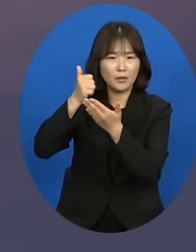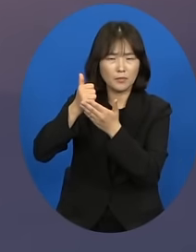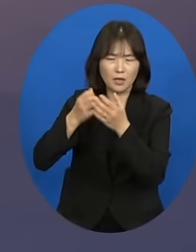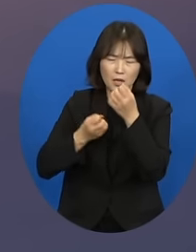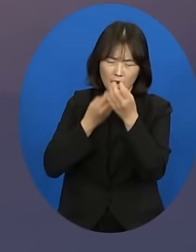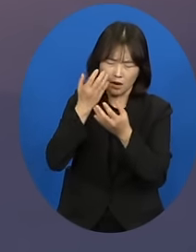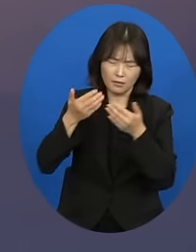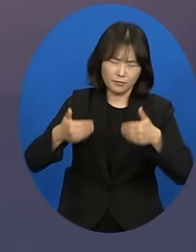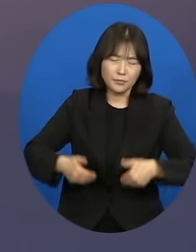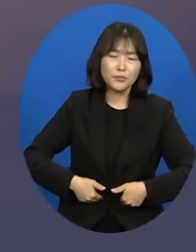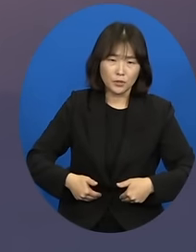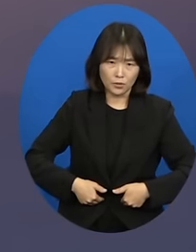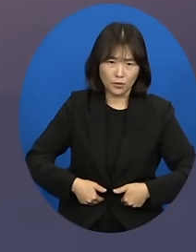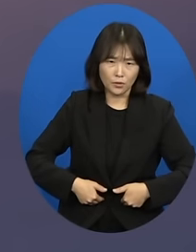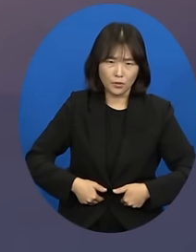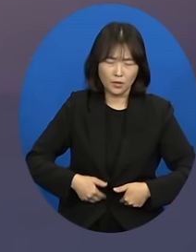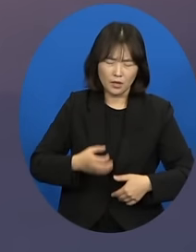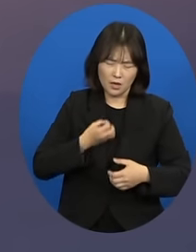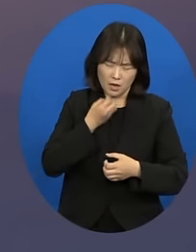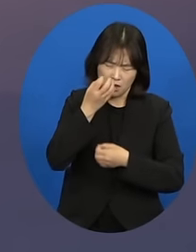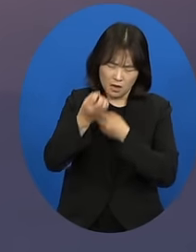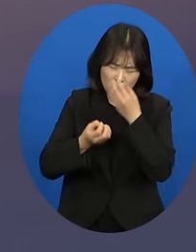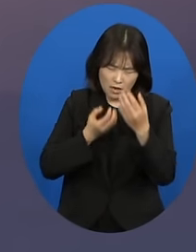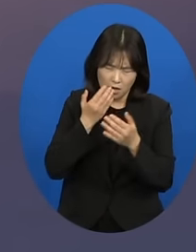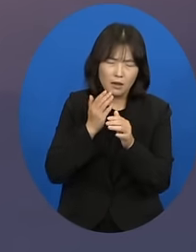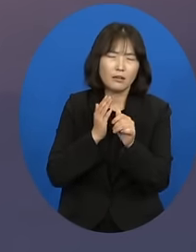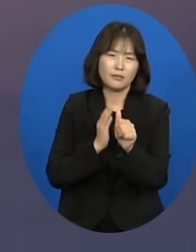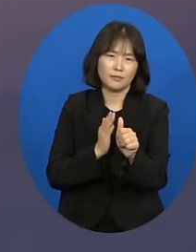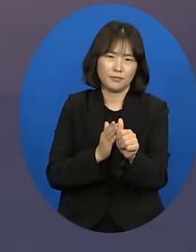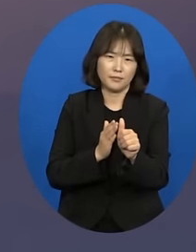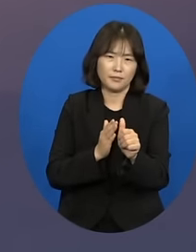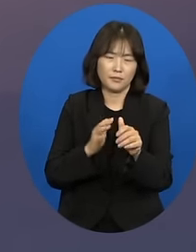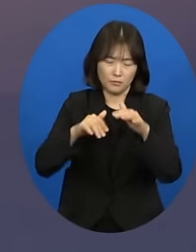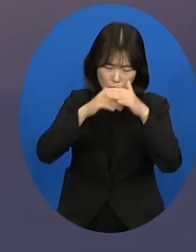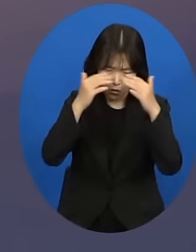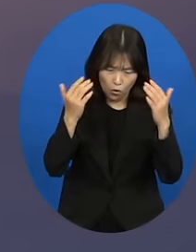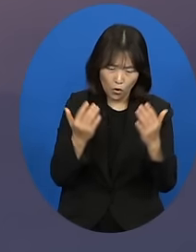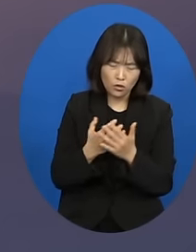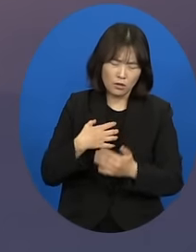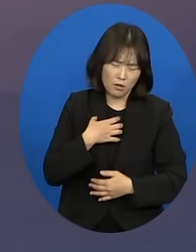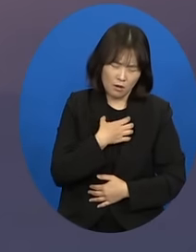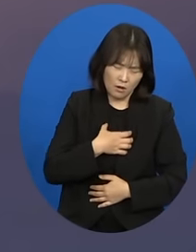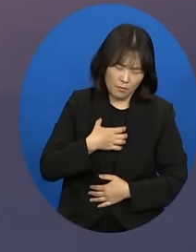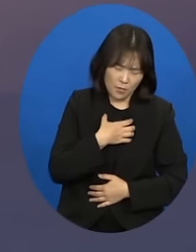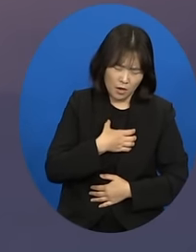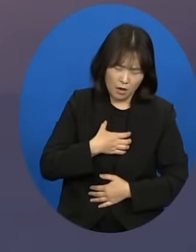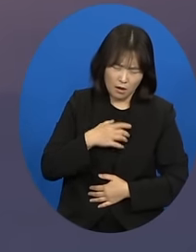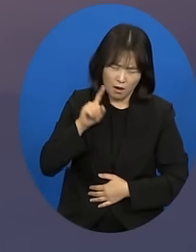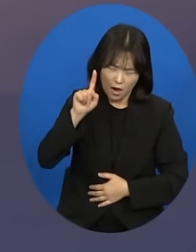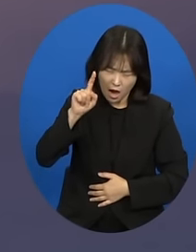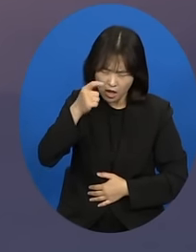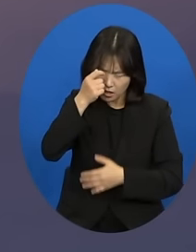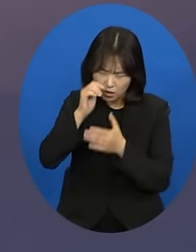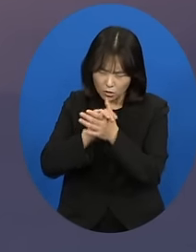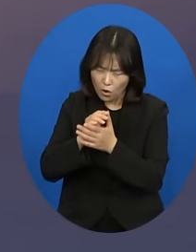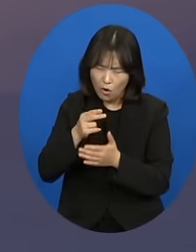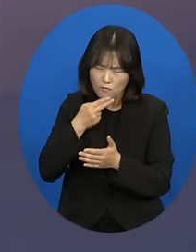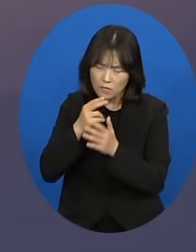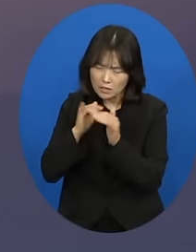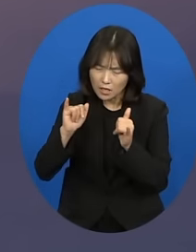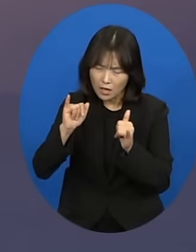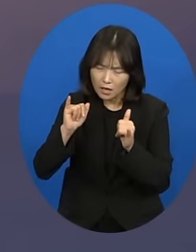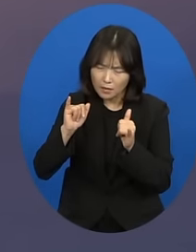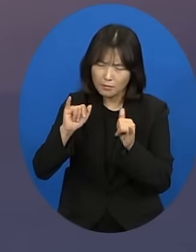아뢰셔야 합니다. 그저 아뢰셔야 합니다. 모든 것을 염려하면서 아무것도 기도하지 않는 사람이 되는